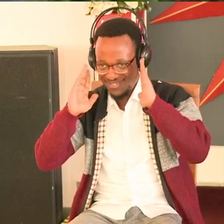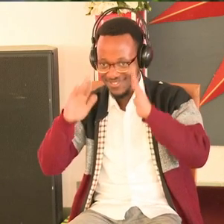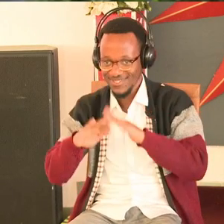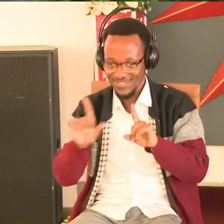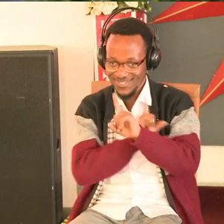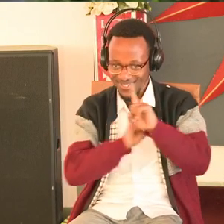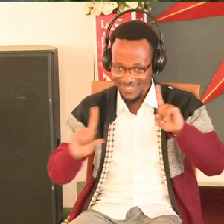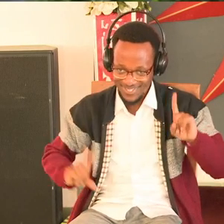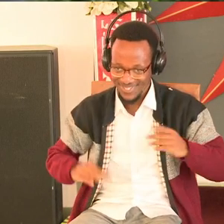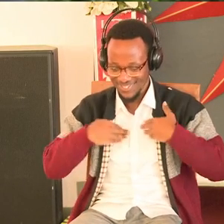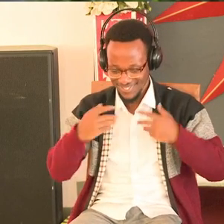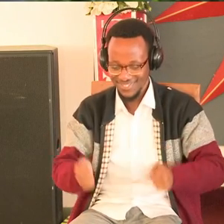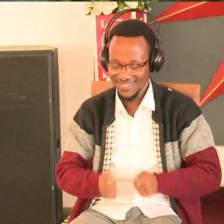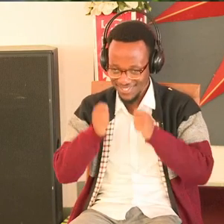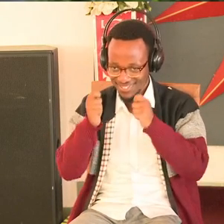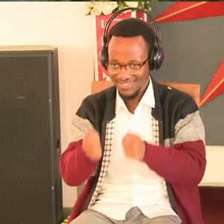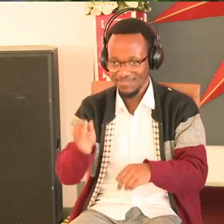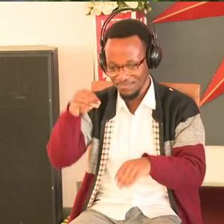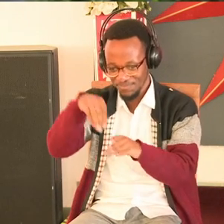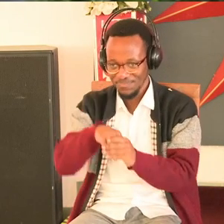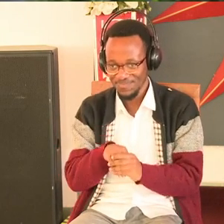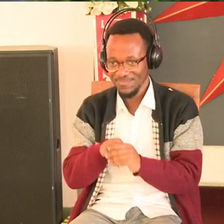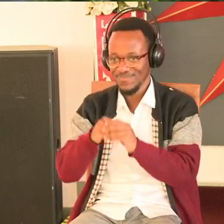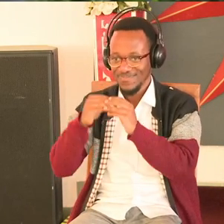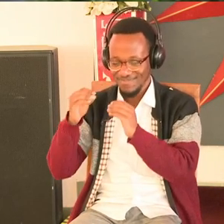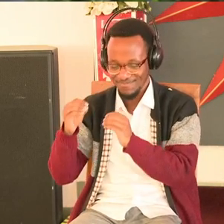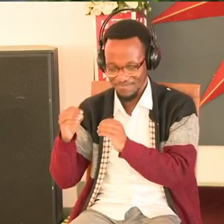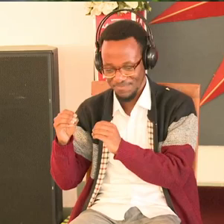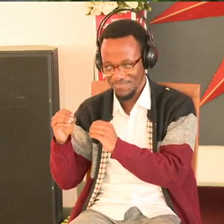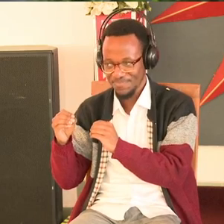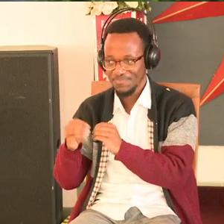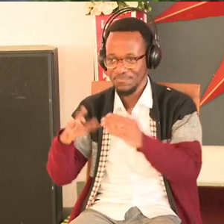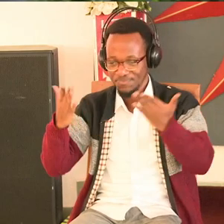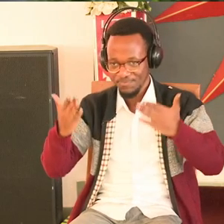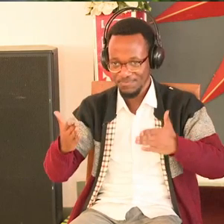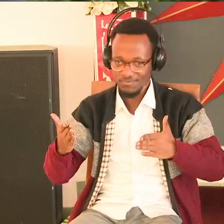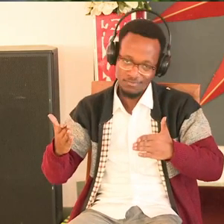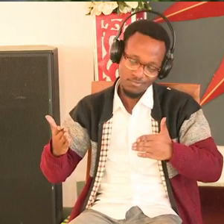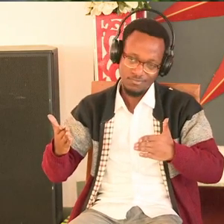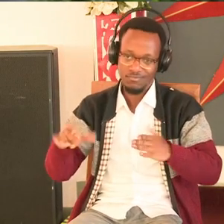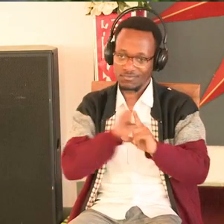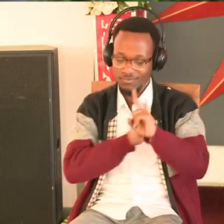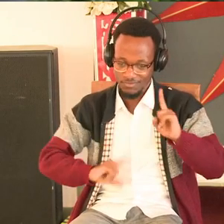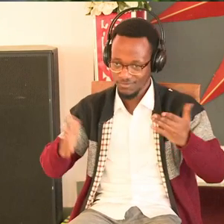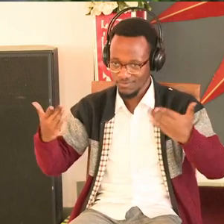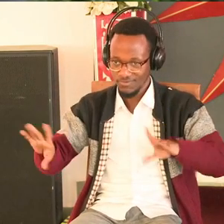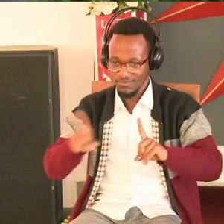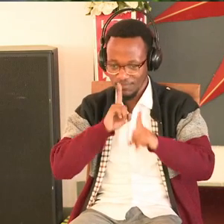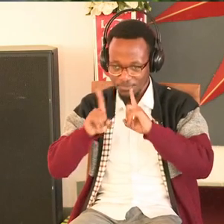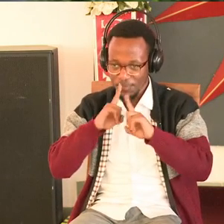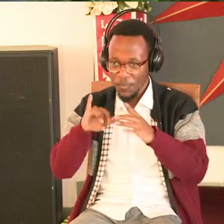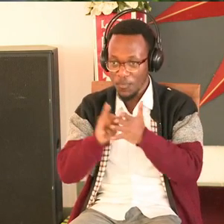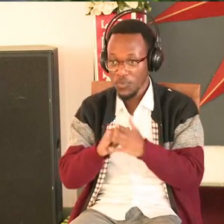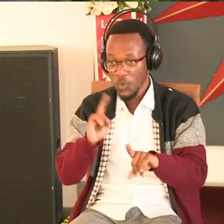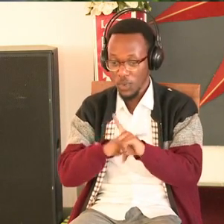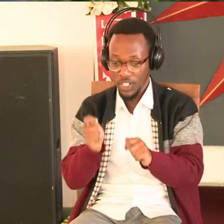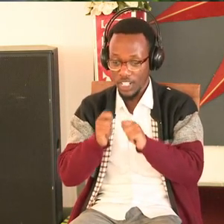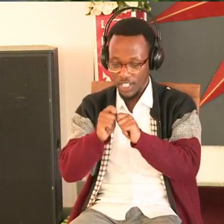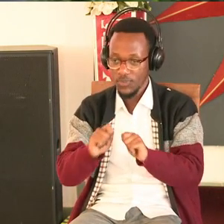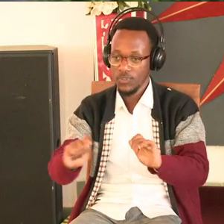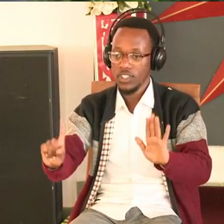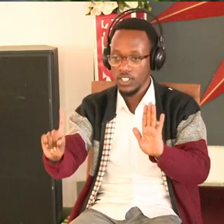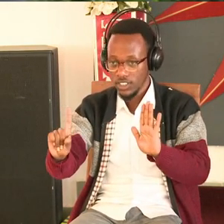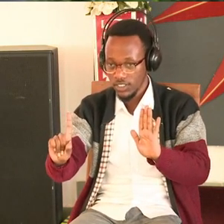umwami avait déjà dit dans l'ordre missionnaire yarabivuze ubwo yarabivuze atanga itegeko